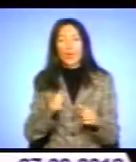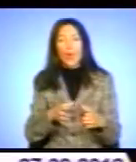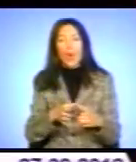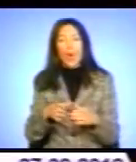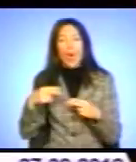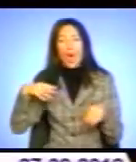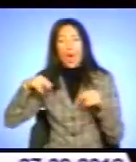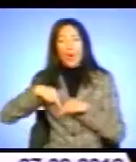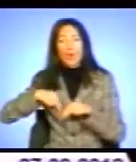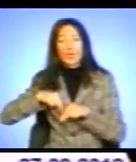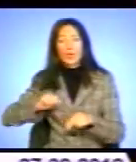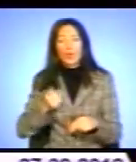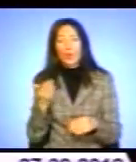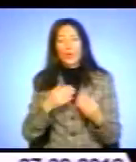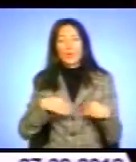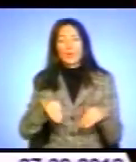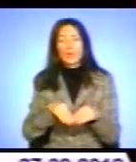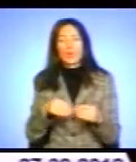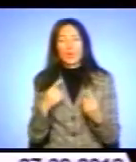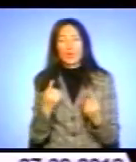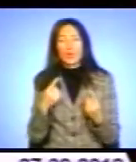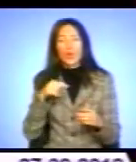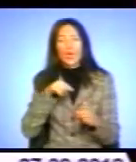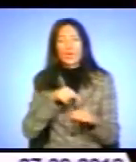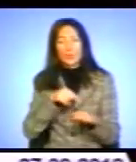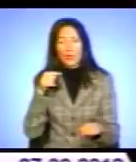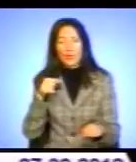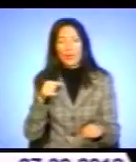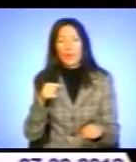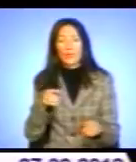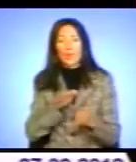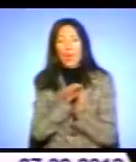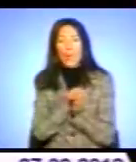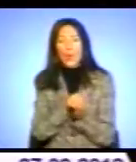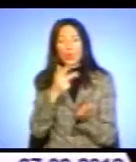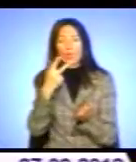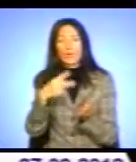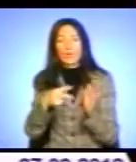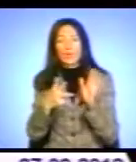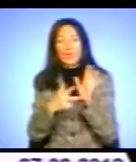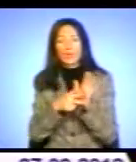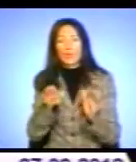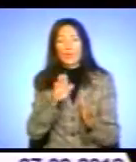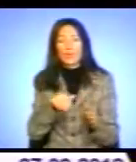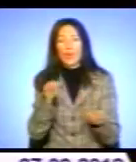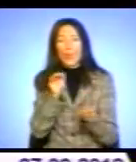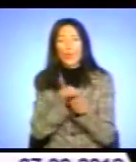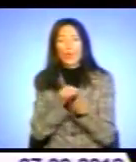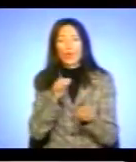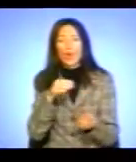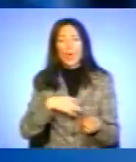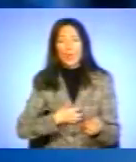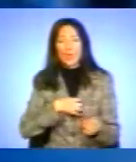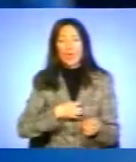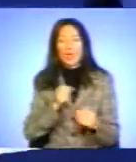наші глибокі співчуття. Йдеться у некролозі. Похорон 28 вересня в будинку печалі о 12 годині.